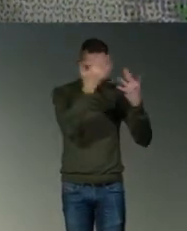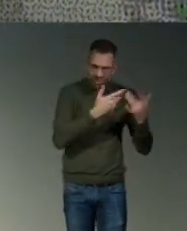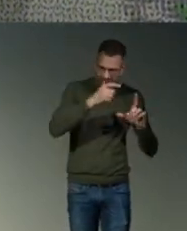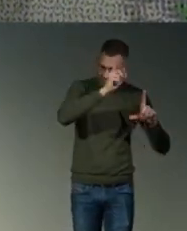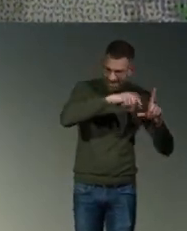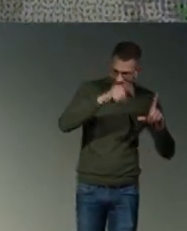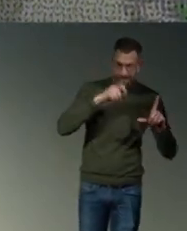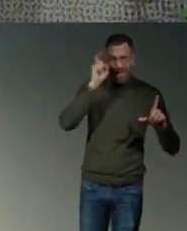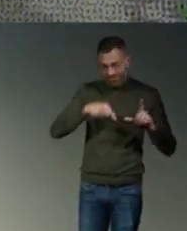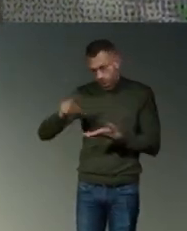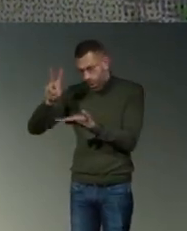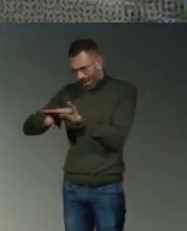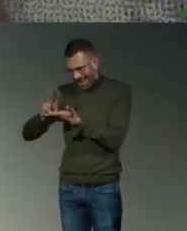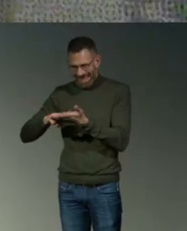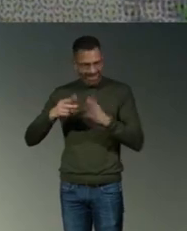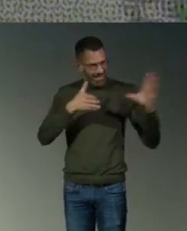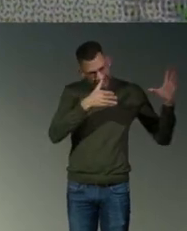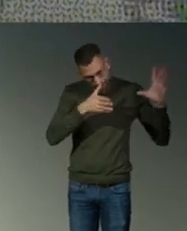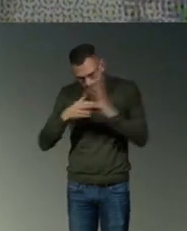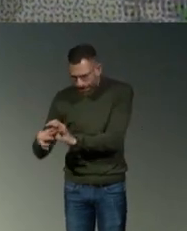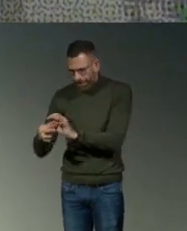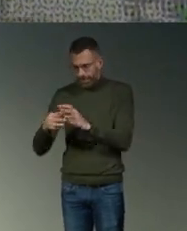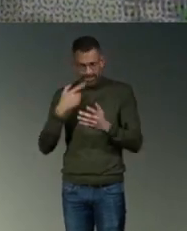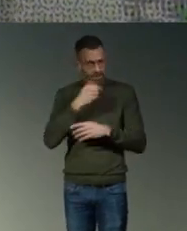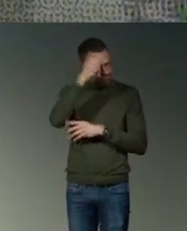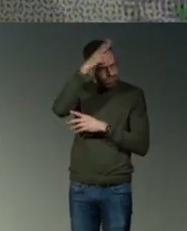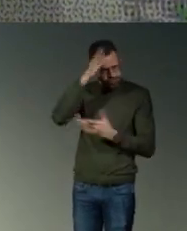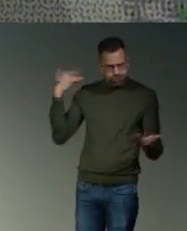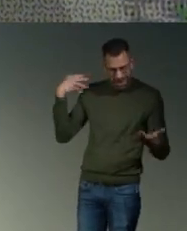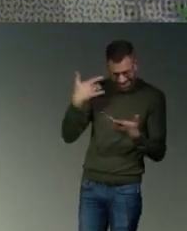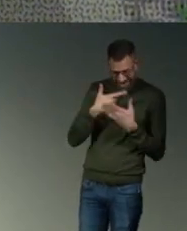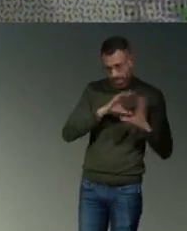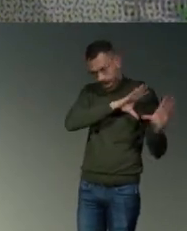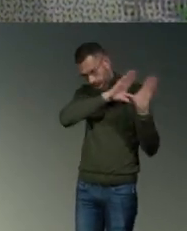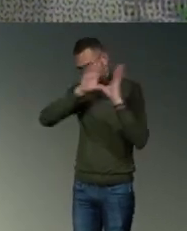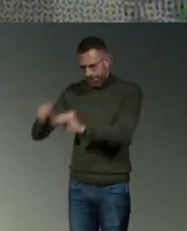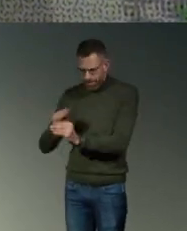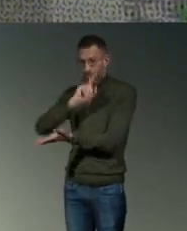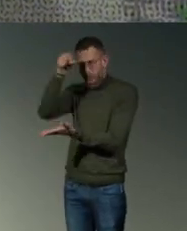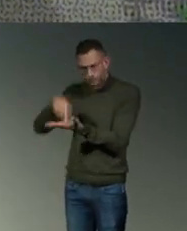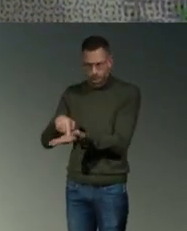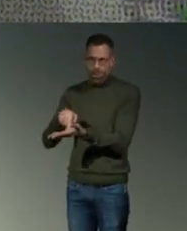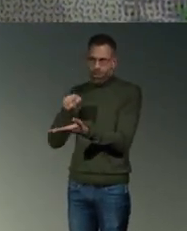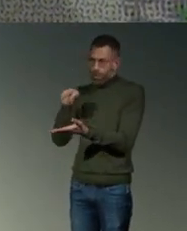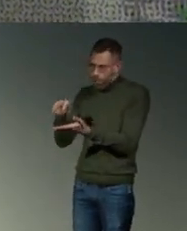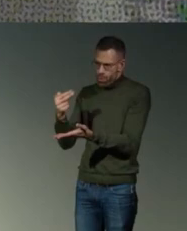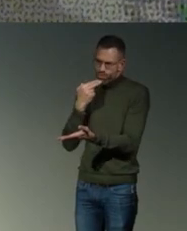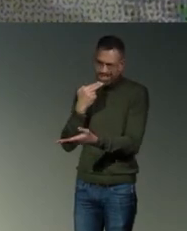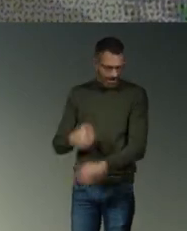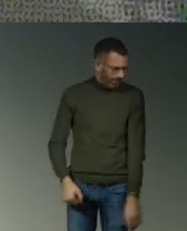venir réancrer tout le savoir que vous aviez accumulé, mais sur le lieu même où ce savoir peut être